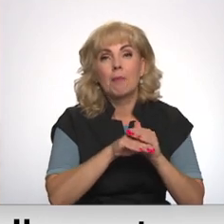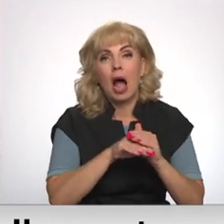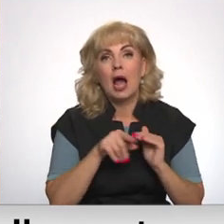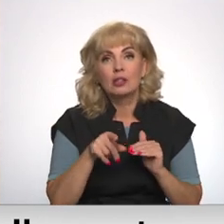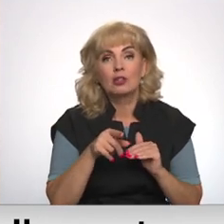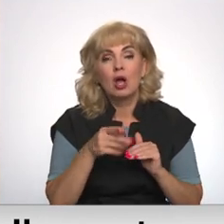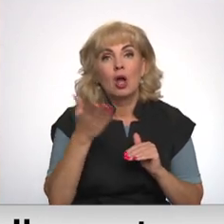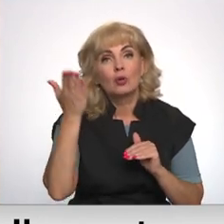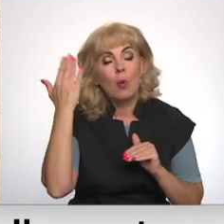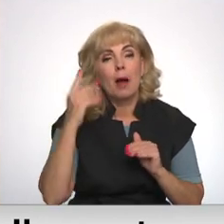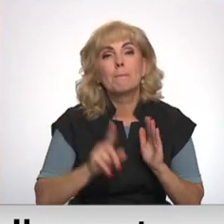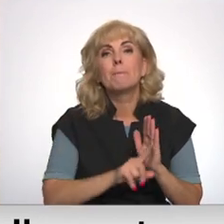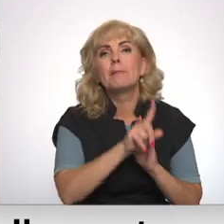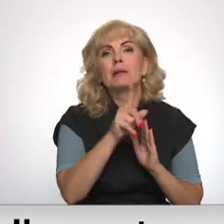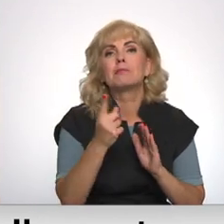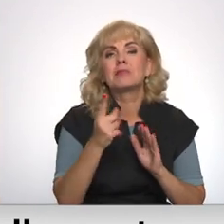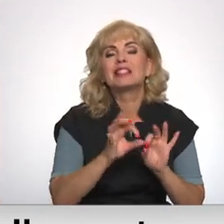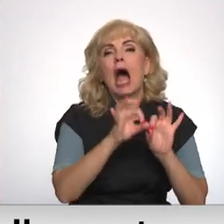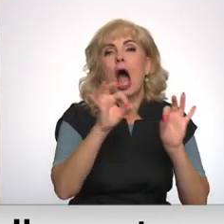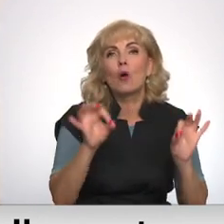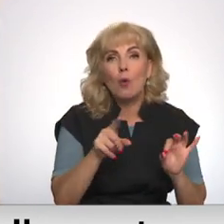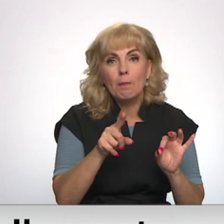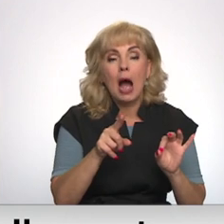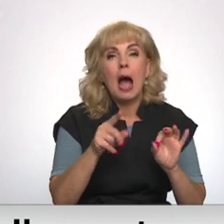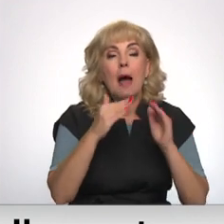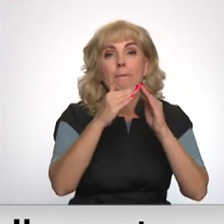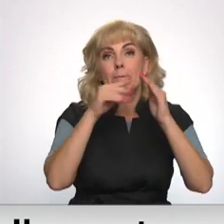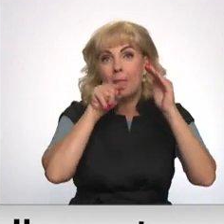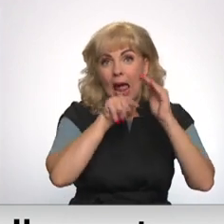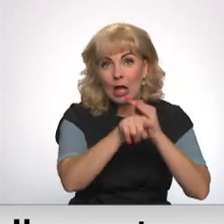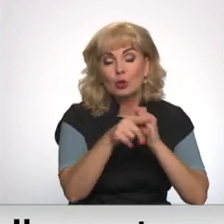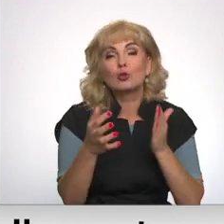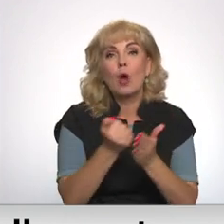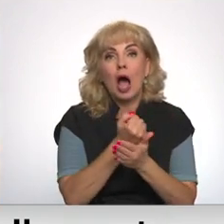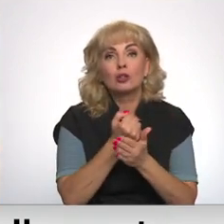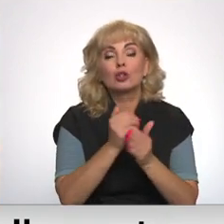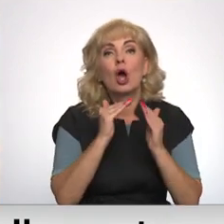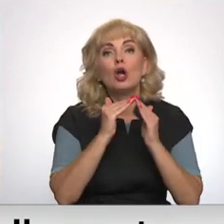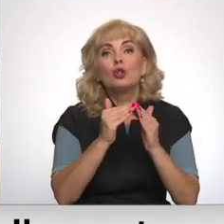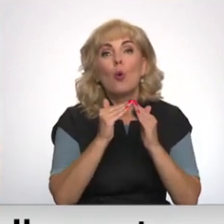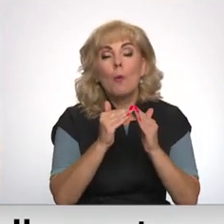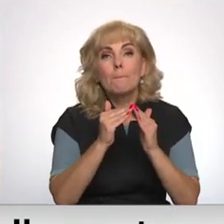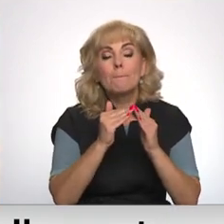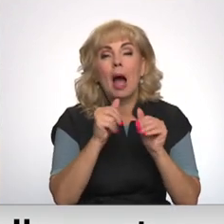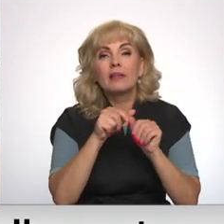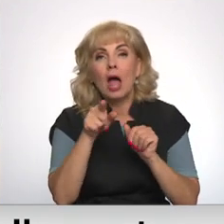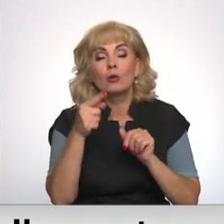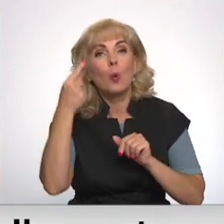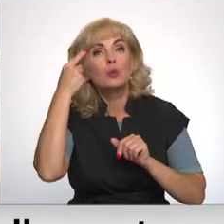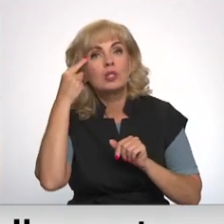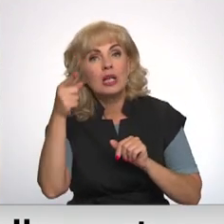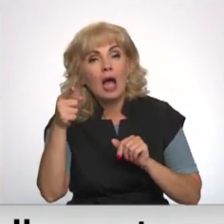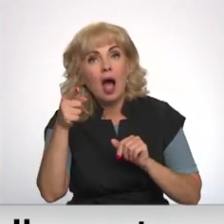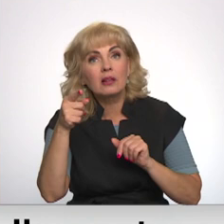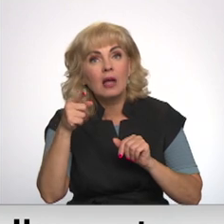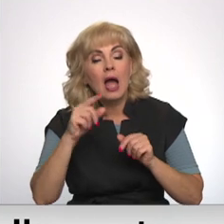no ēkas pirmsākumiem visticamāk. Ēkas bēniņos savukārt atrastas agrākā jumta detaļas, kas ļauj uzzināt, kāda izmēra